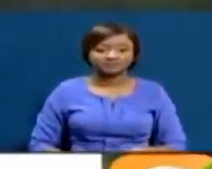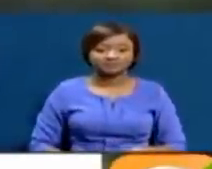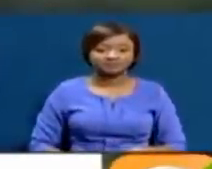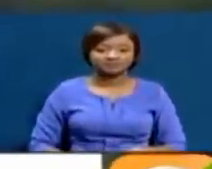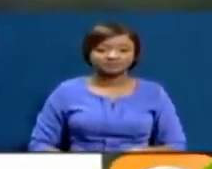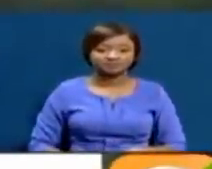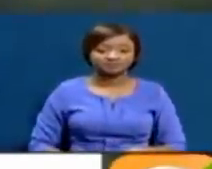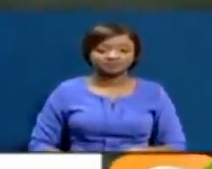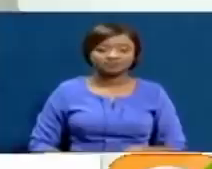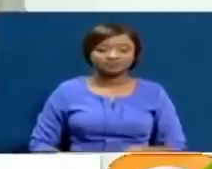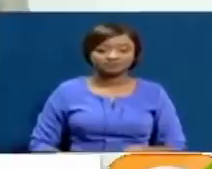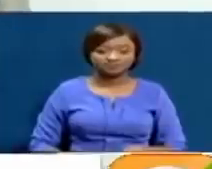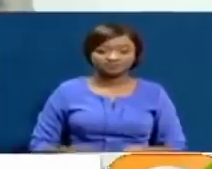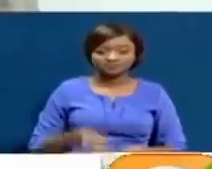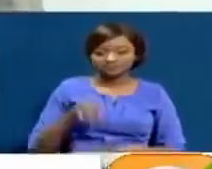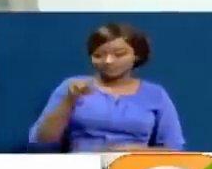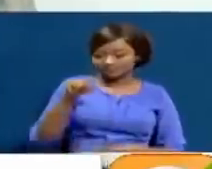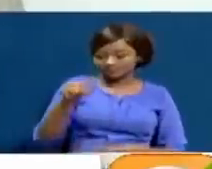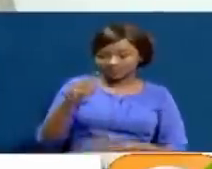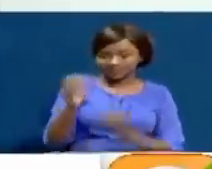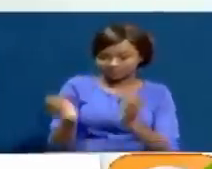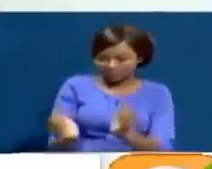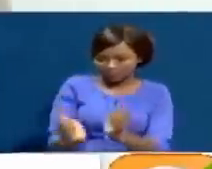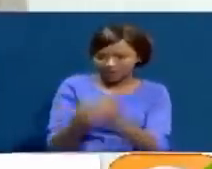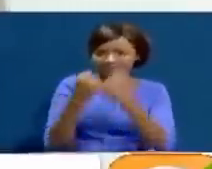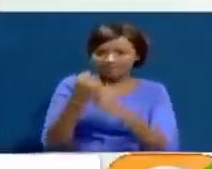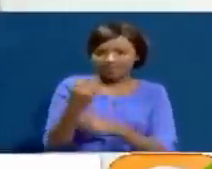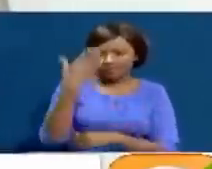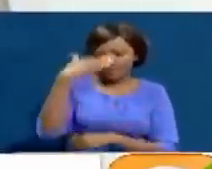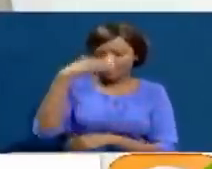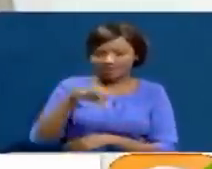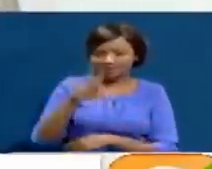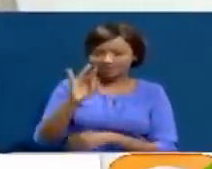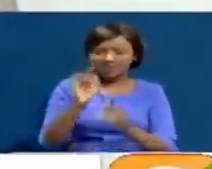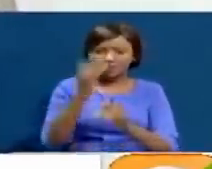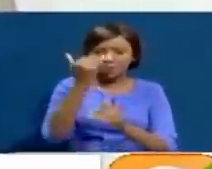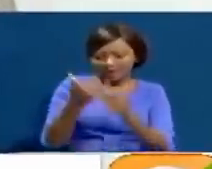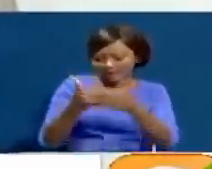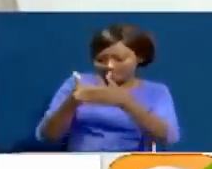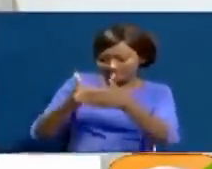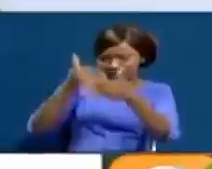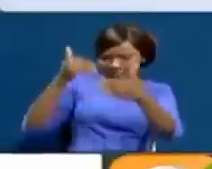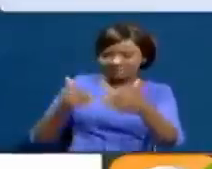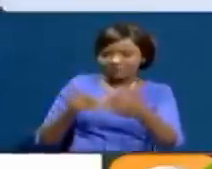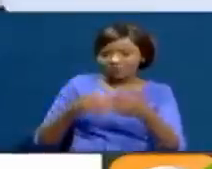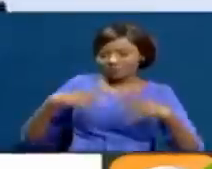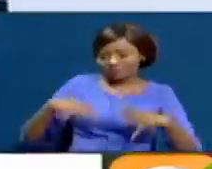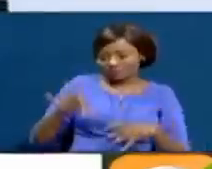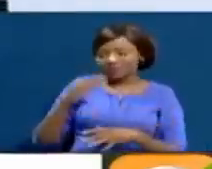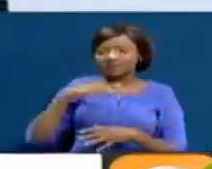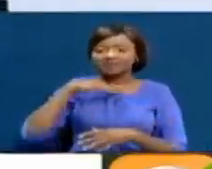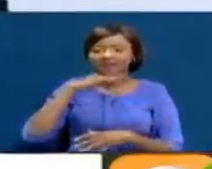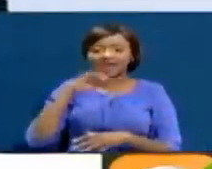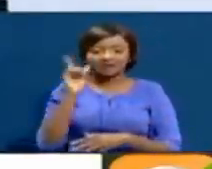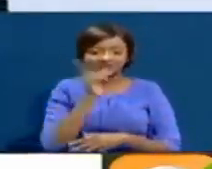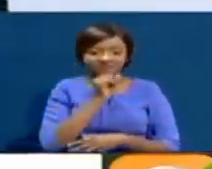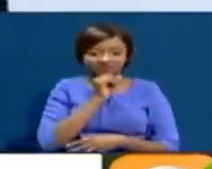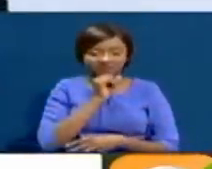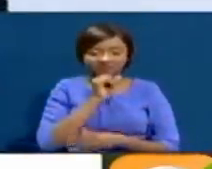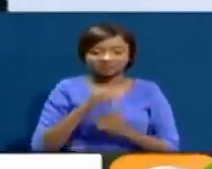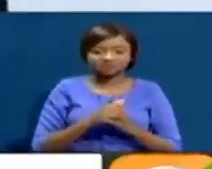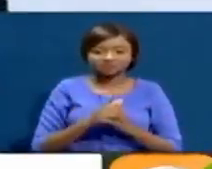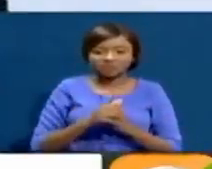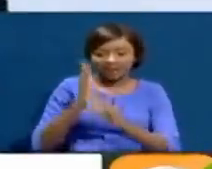Shambulizi hilo linajiri siku tatu tu baada ya watu watatu kuuawa katika shambulizi jingine katika eneo la Nyongoro baada ya basi